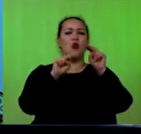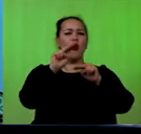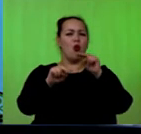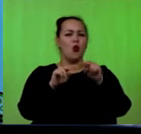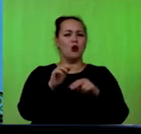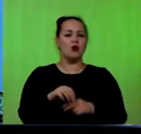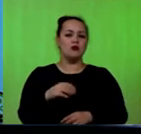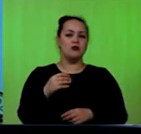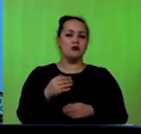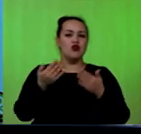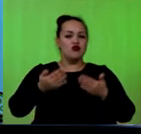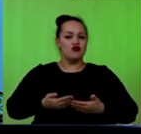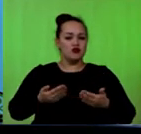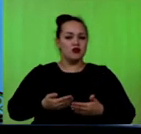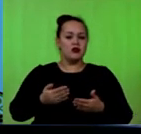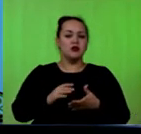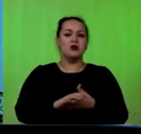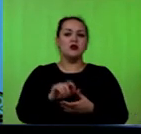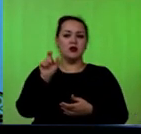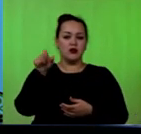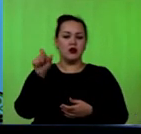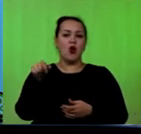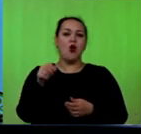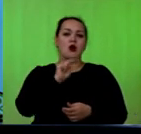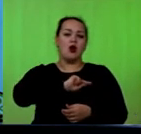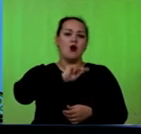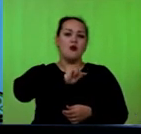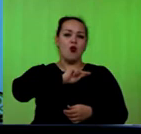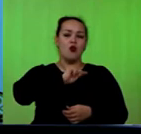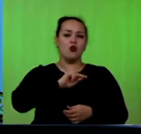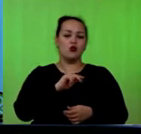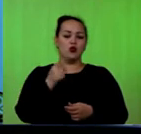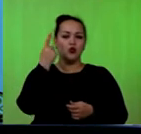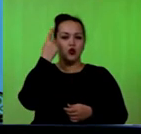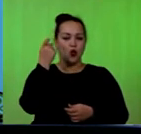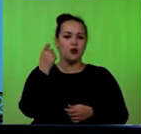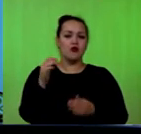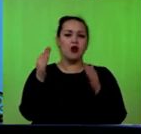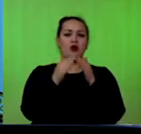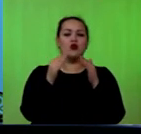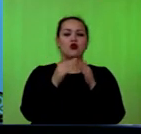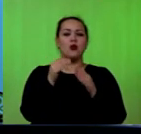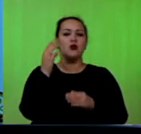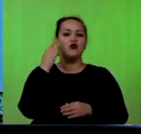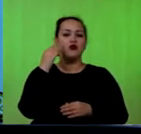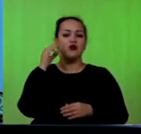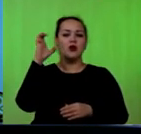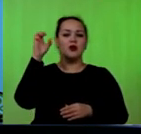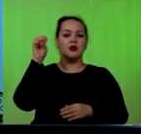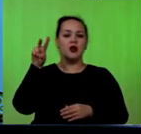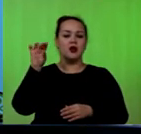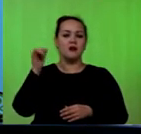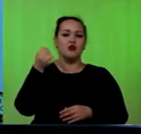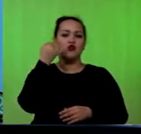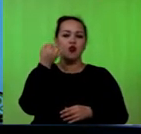жителям махали работают сообща а в доме тетя салима в казане кипит сумма